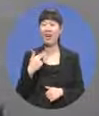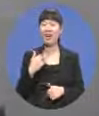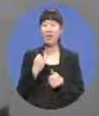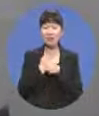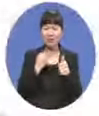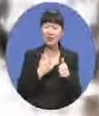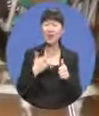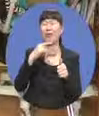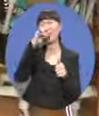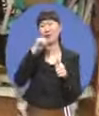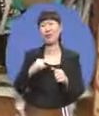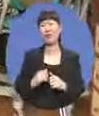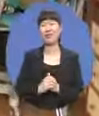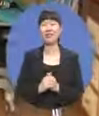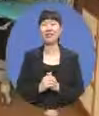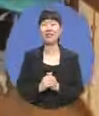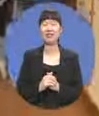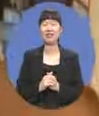아빠가 너무 좋아하는 거지.